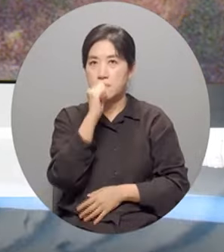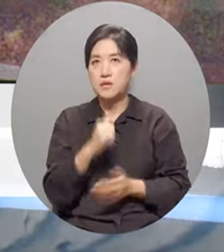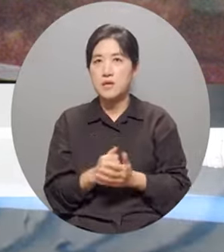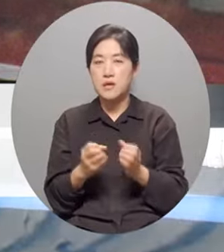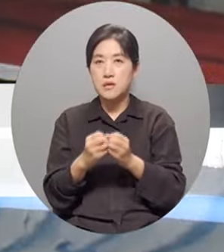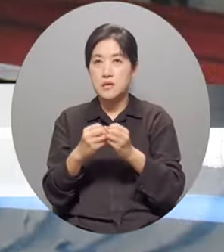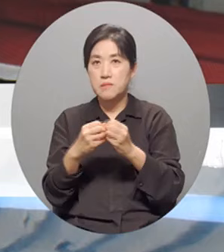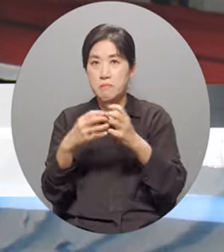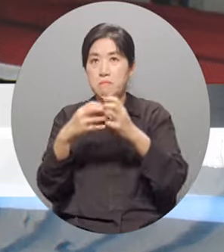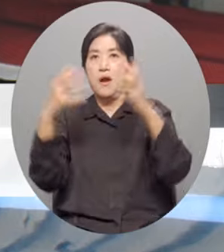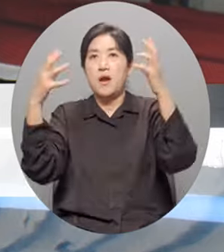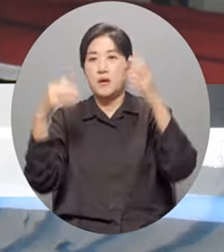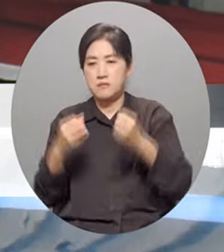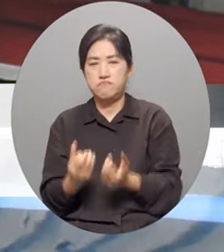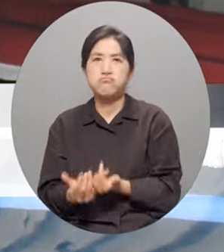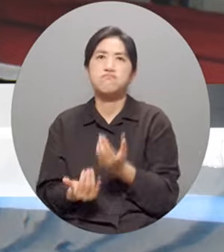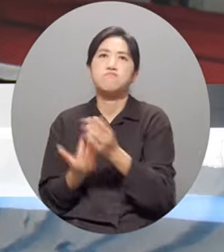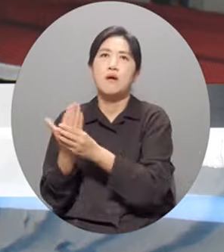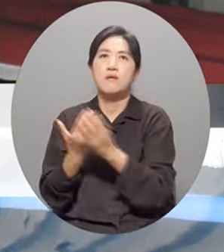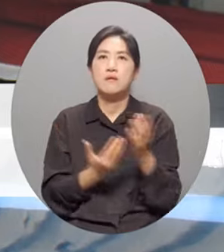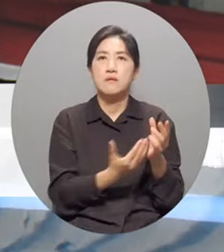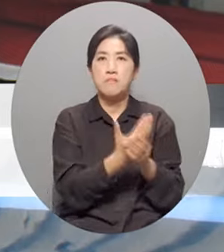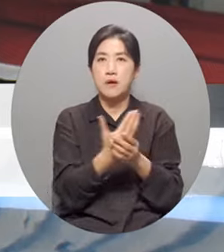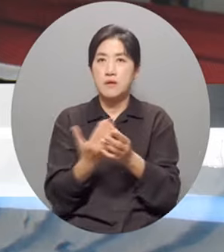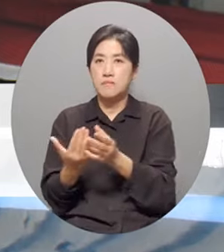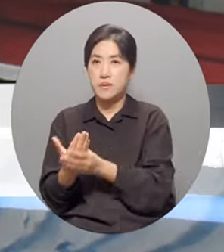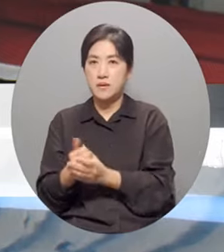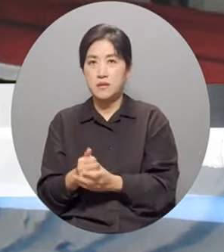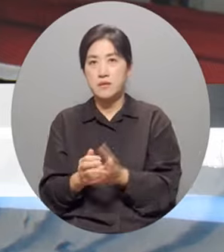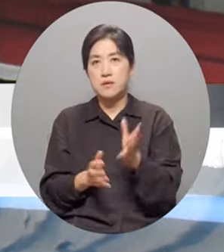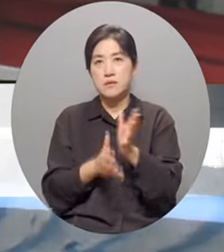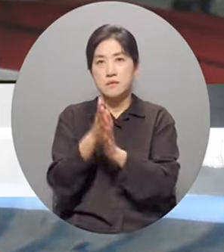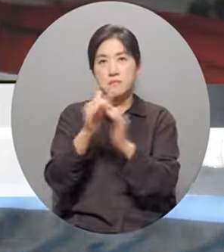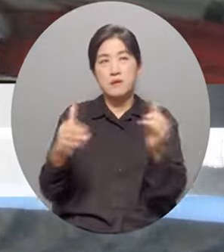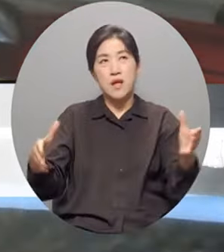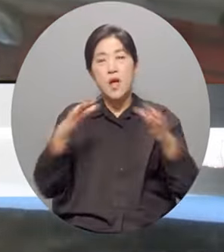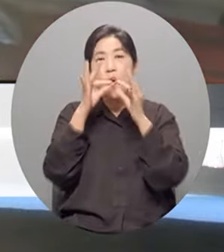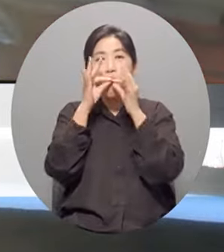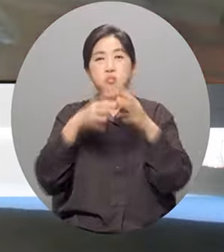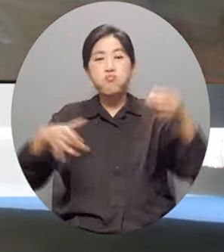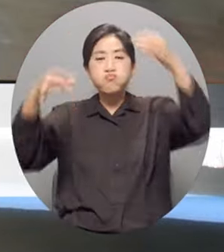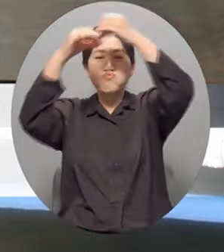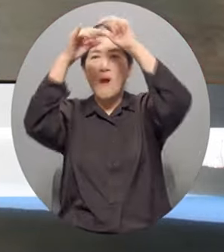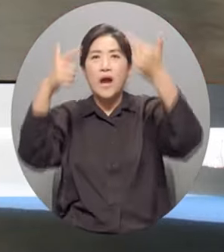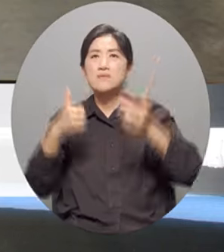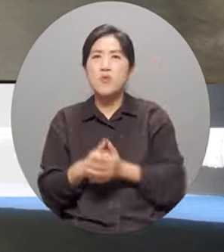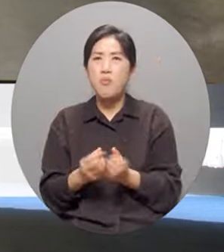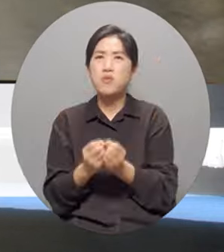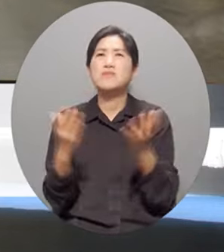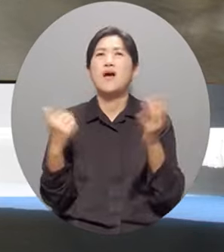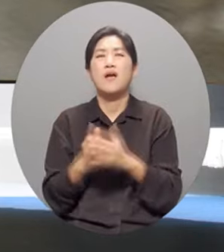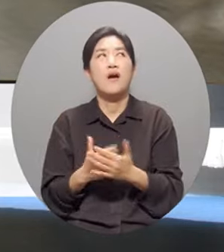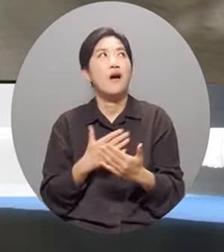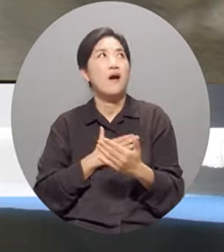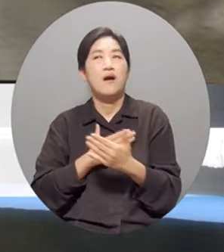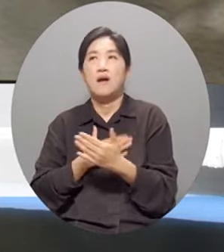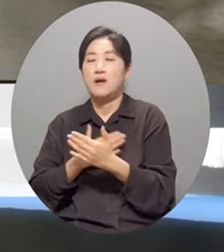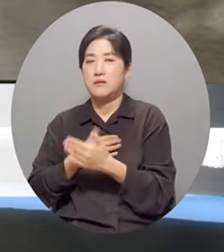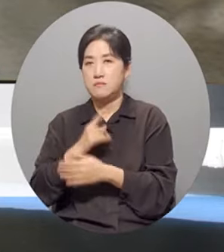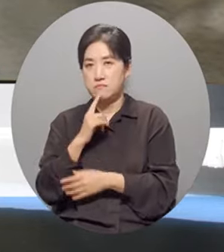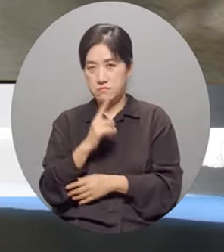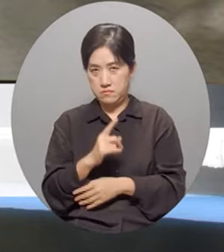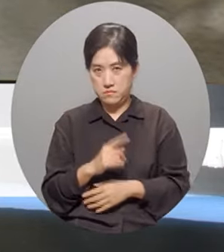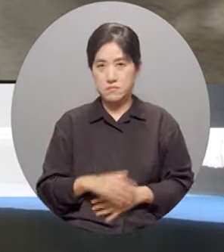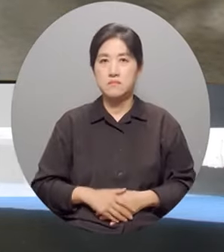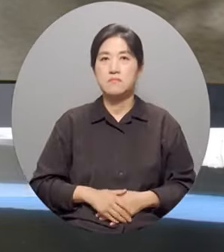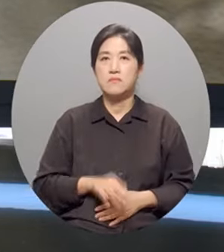이 기폭장치가 폭발하면서 곳곳에서 불이 나기도 했는데요. 시민들은 풍선이 아니라 폭탄이라며 불안하다는